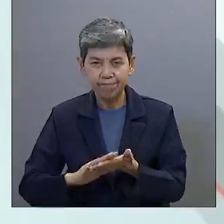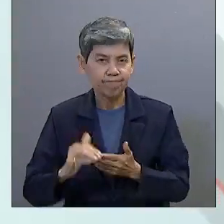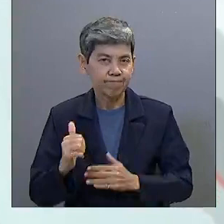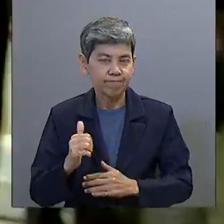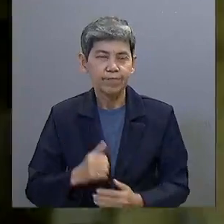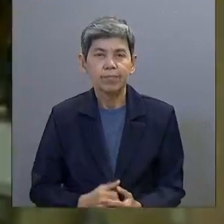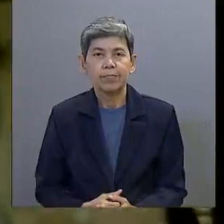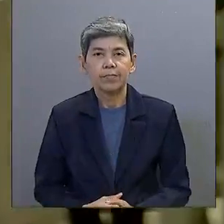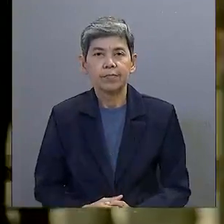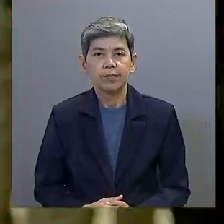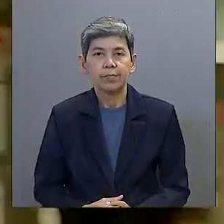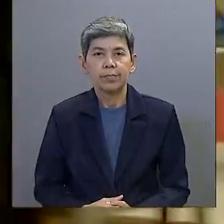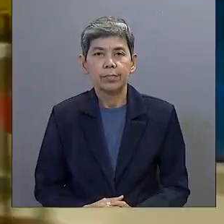ครับ